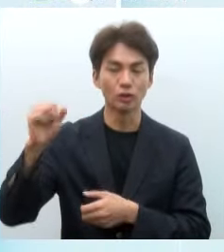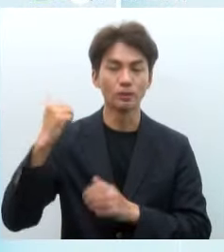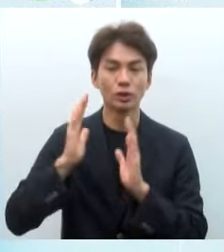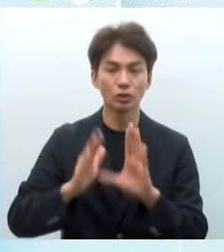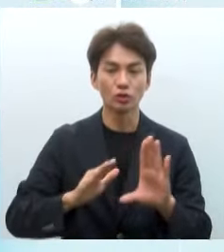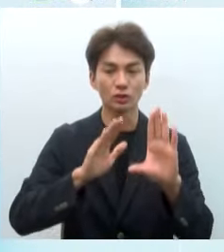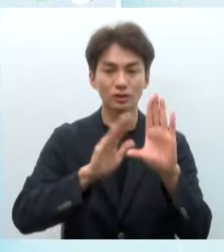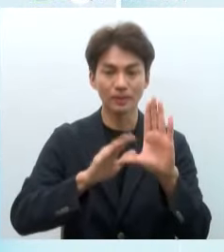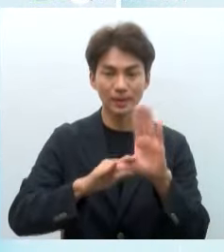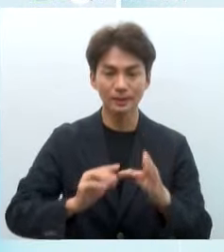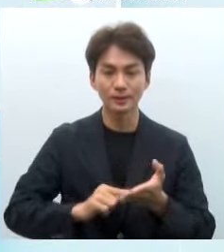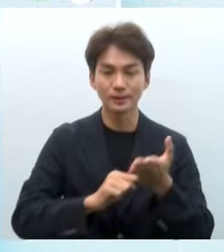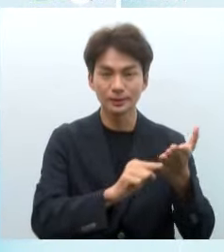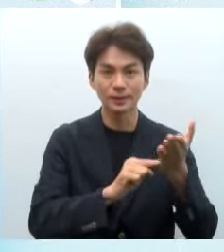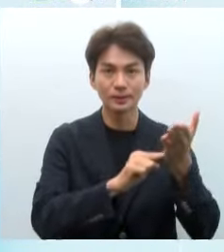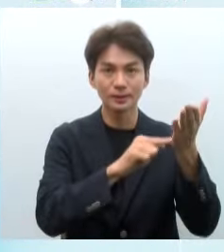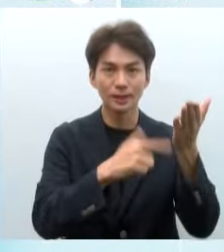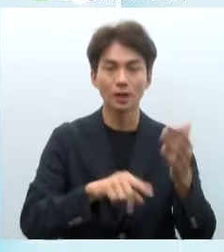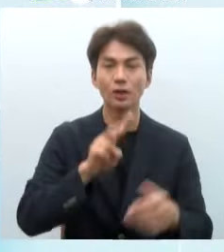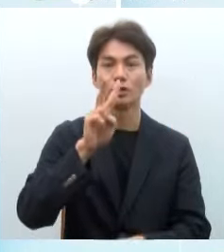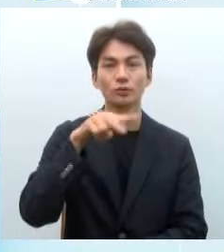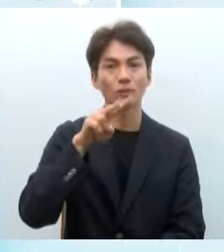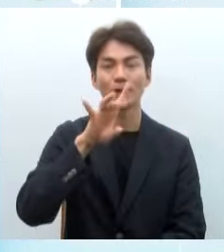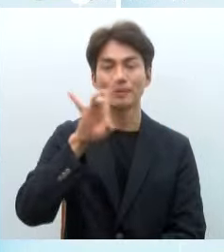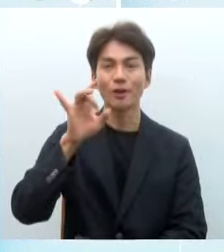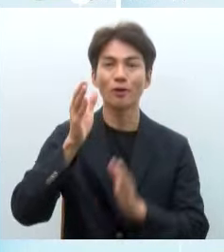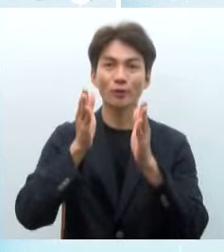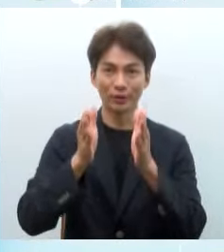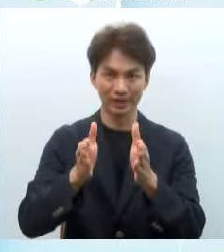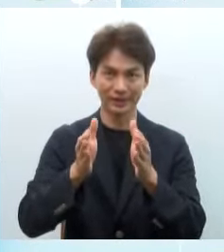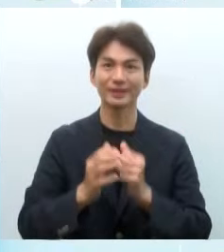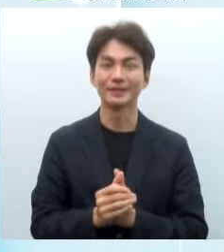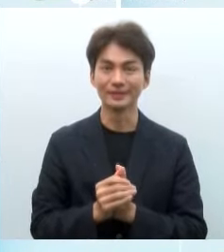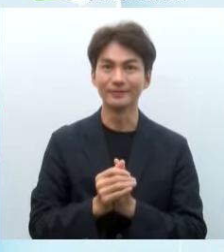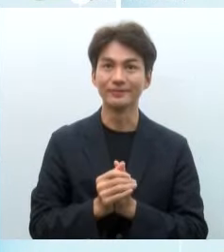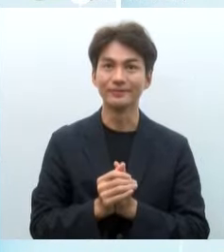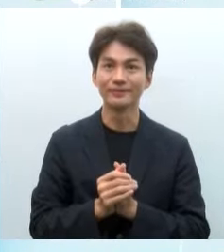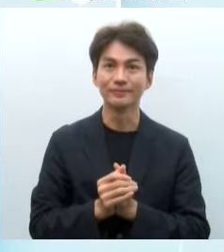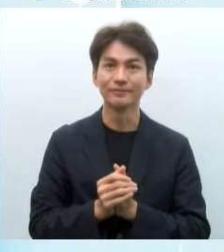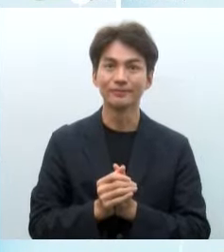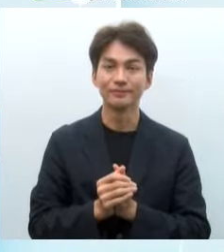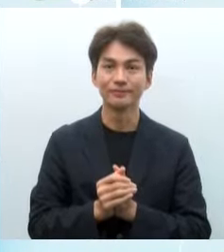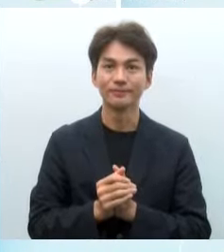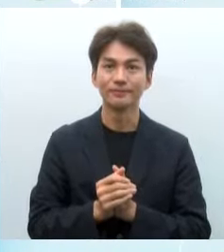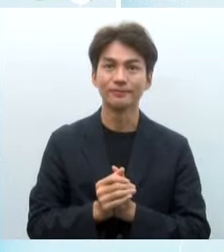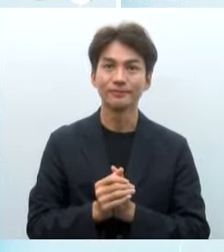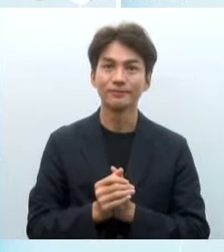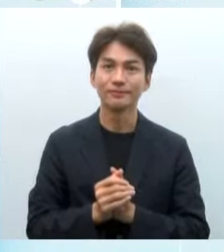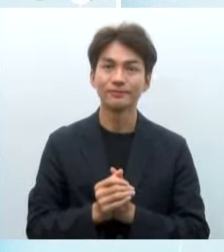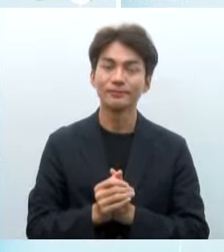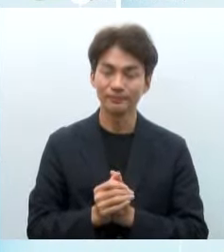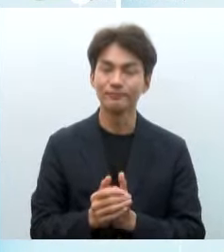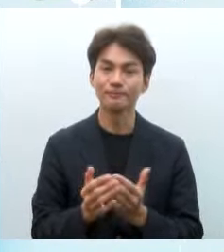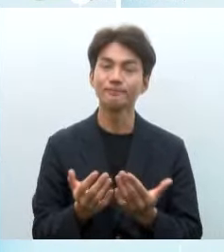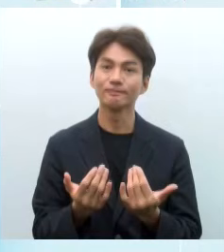ส. TMS เนี่ย 2,800 รายนะครับตอนนี้ท